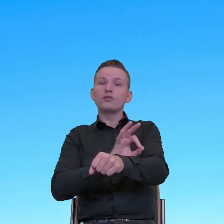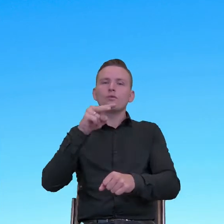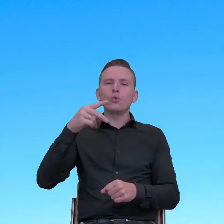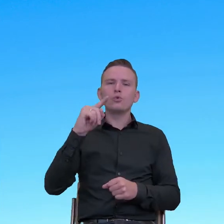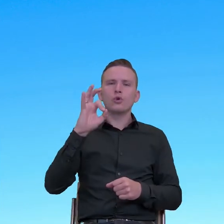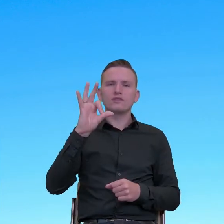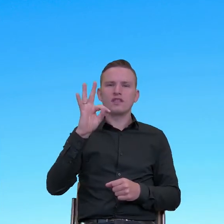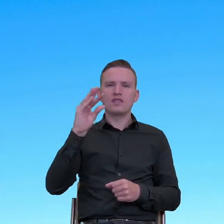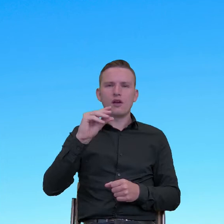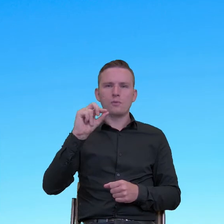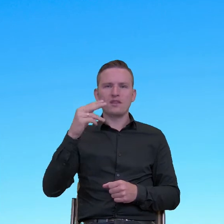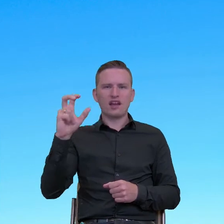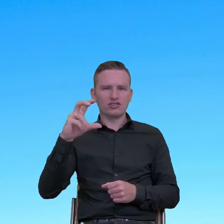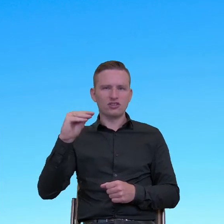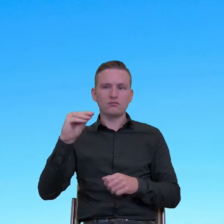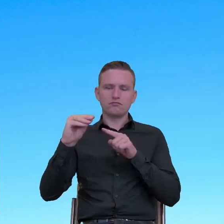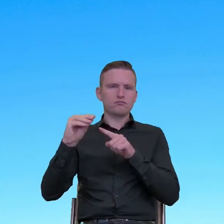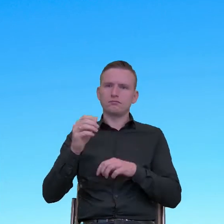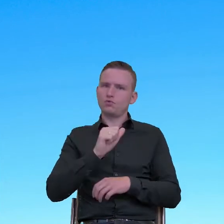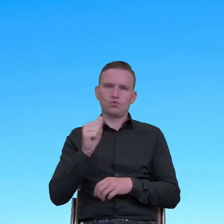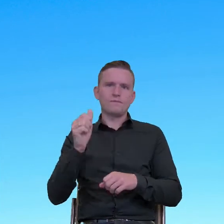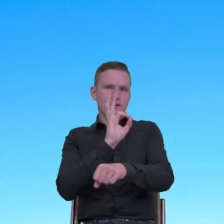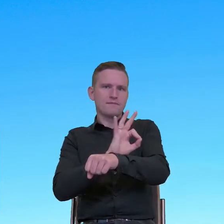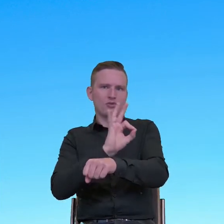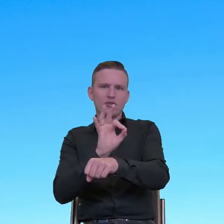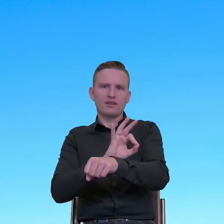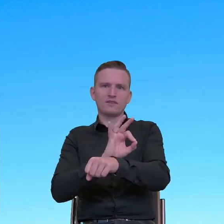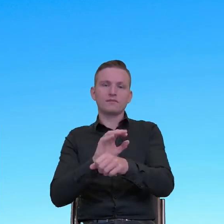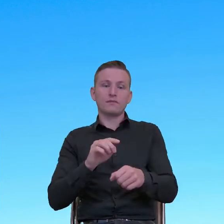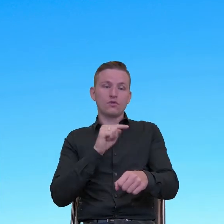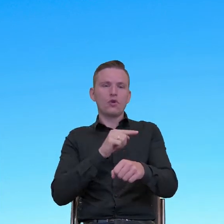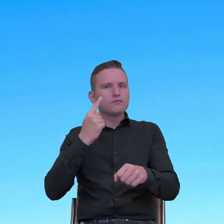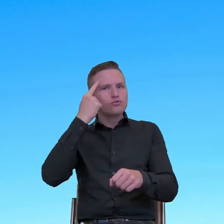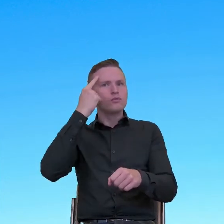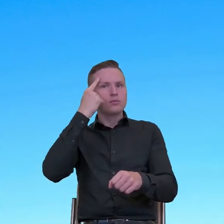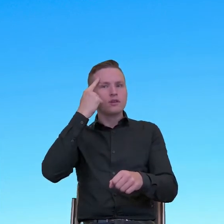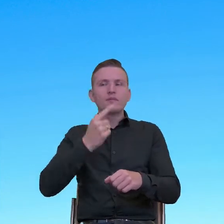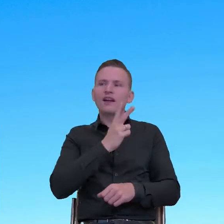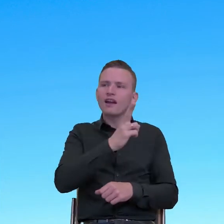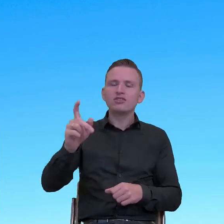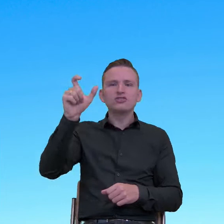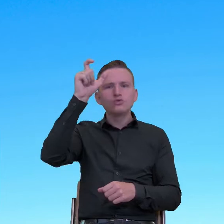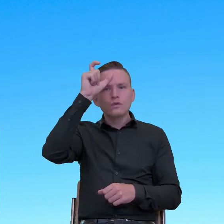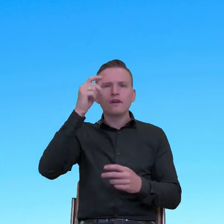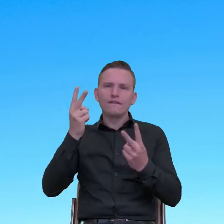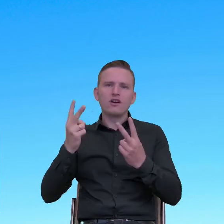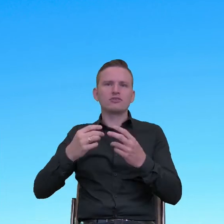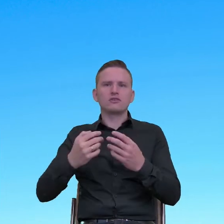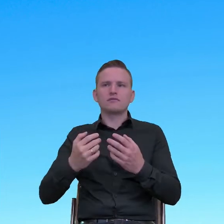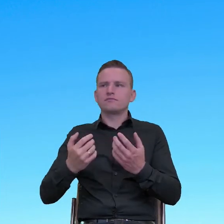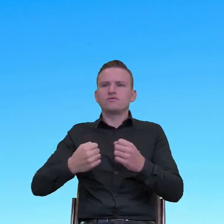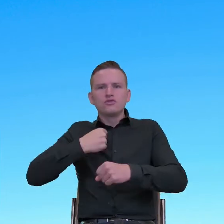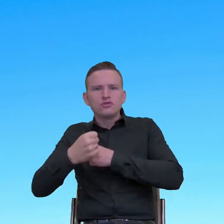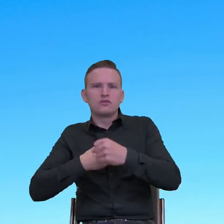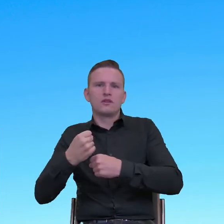bo właśnie one przypominają nam o tym, jak ważne jest funkcjonowanie każdego człowieka w społeczeństwie. Moja historia